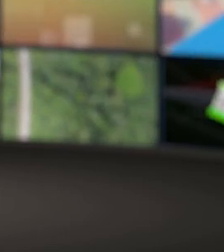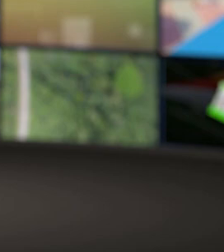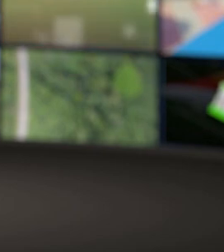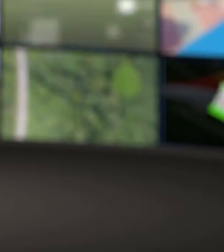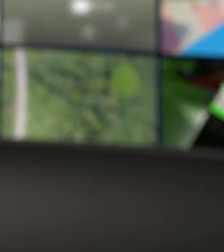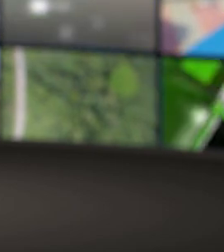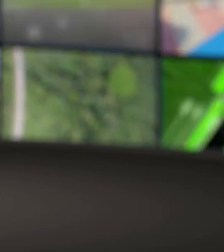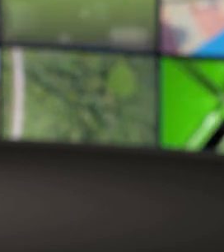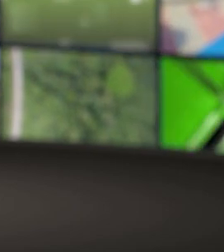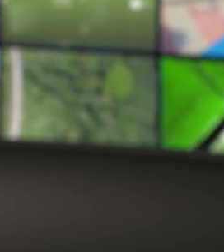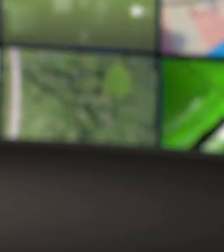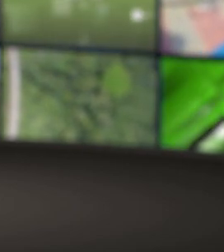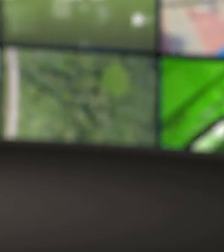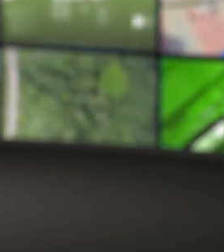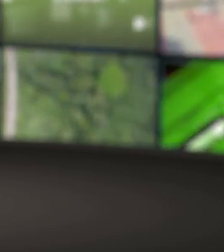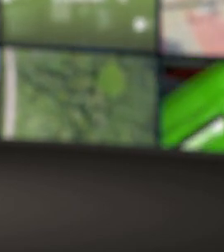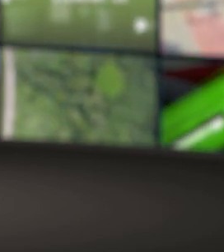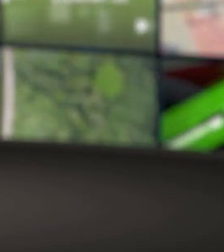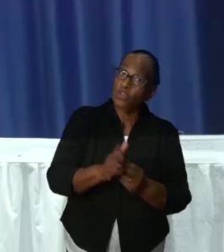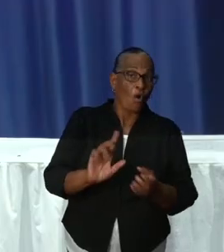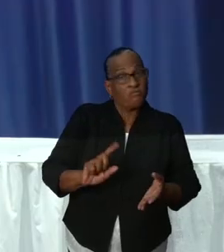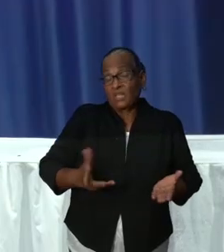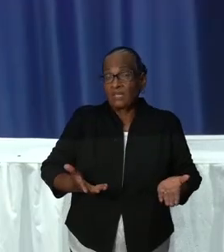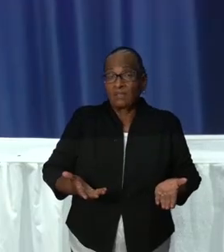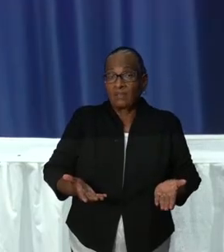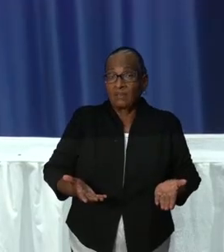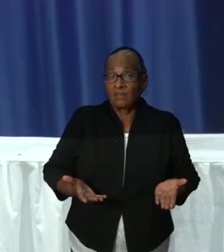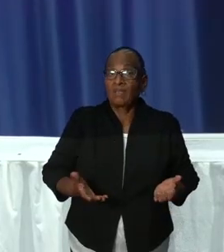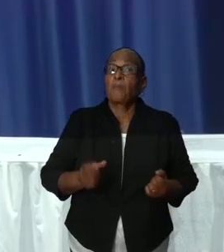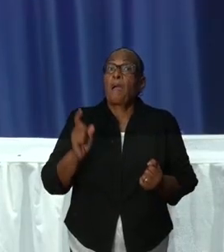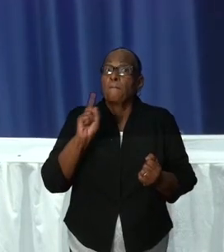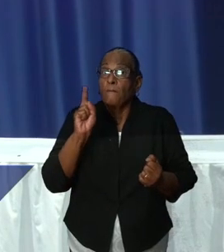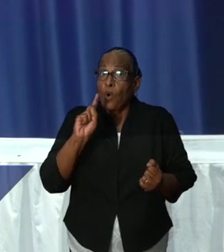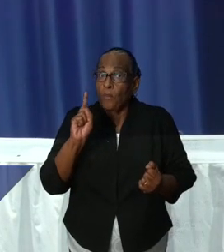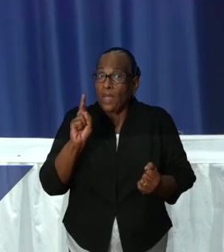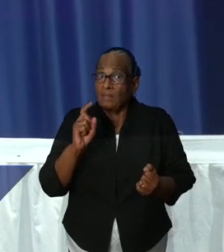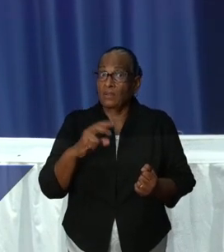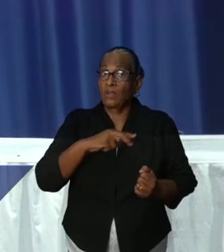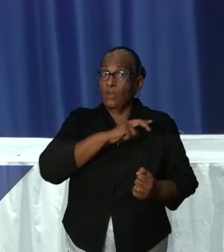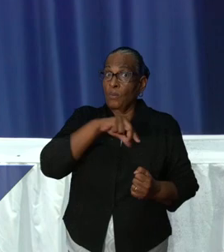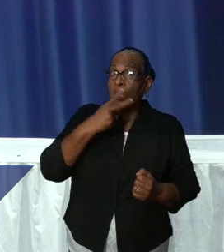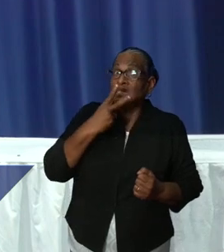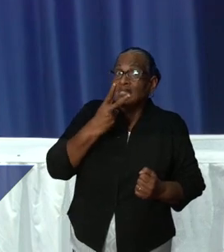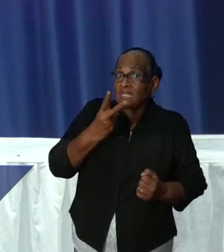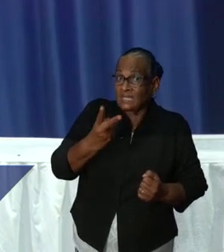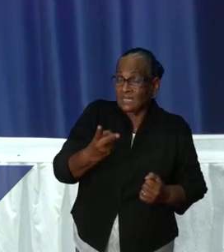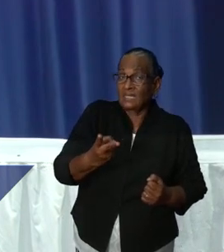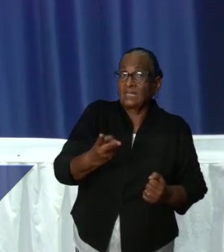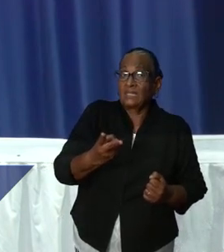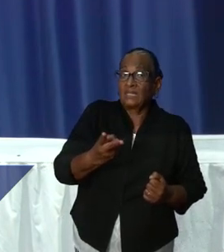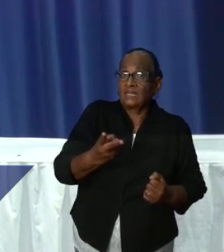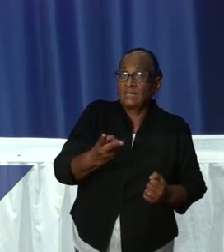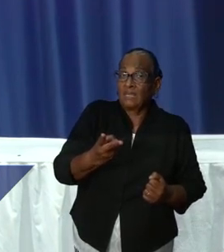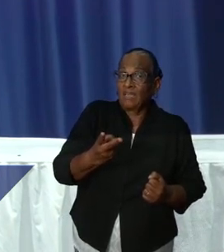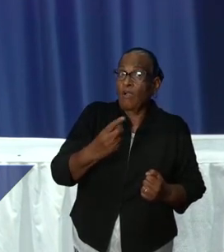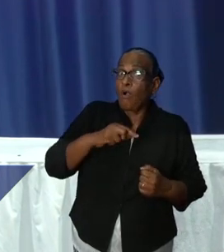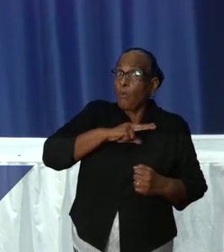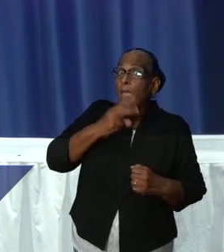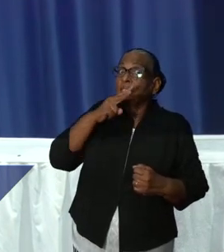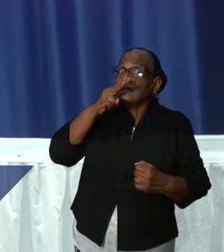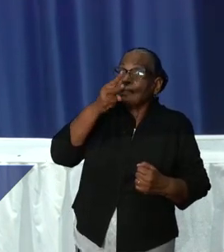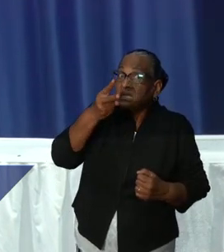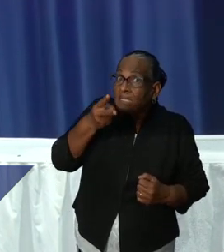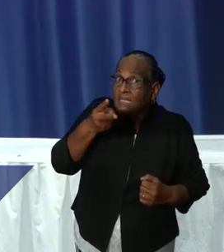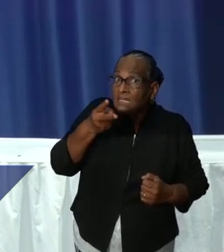11 augustus de volgende mededelingen gedaan. En op het moment dat wij zien dat of wij merken dat